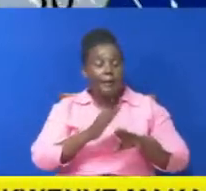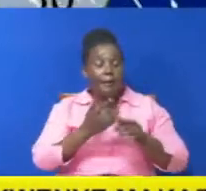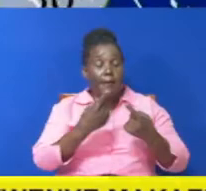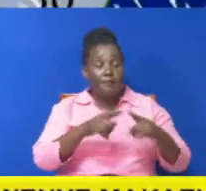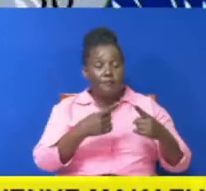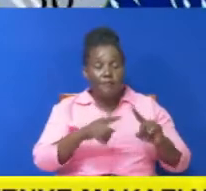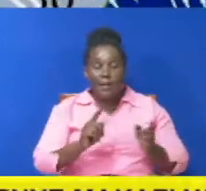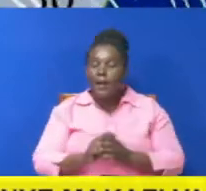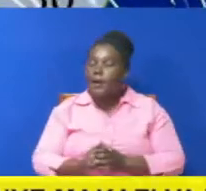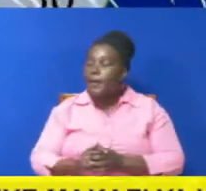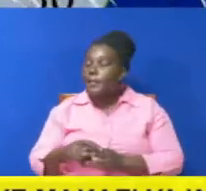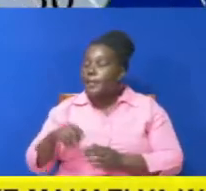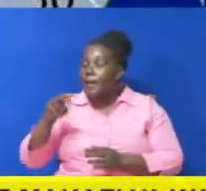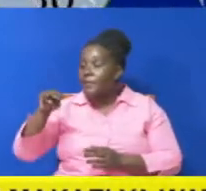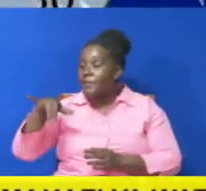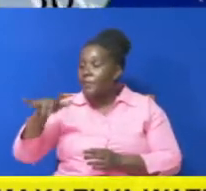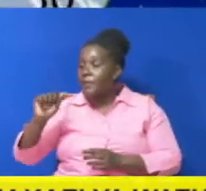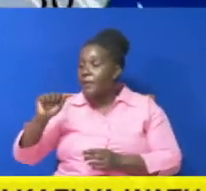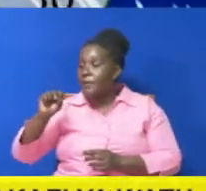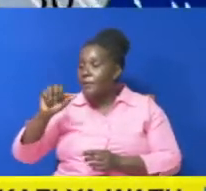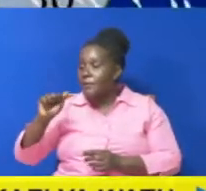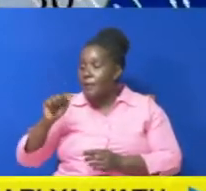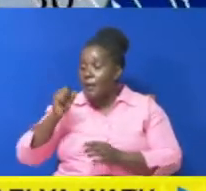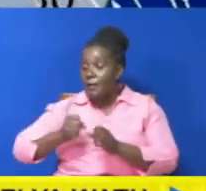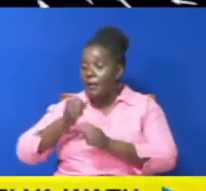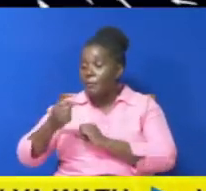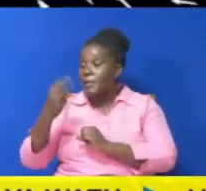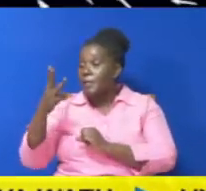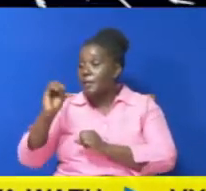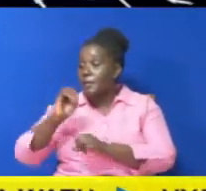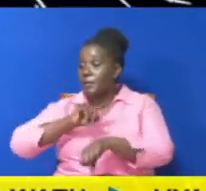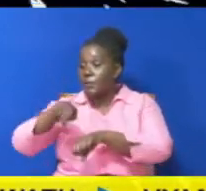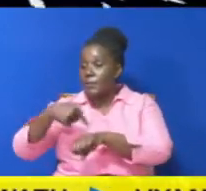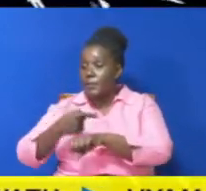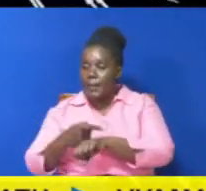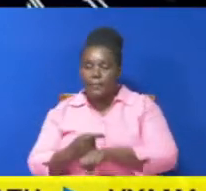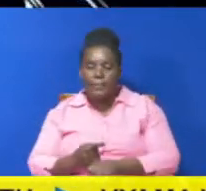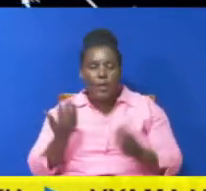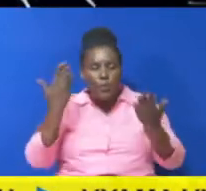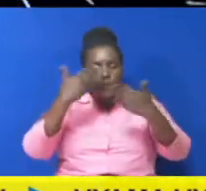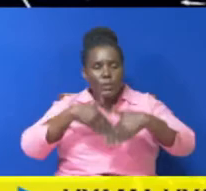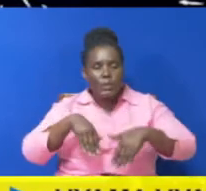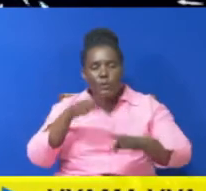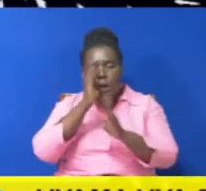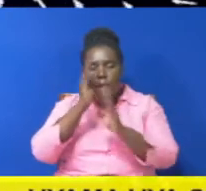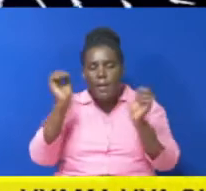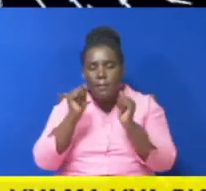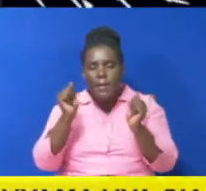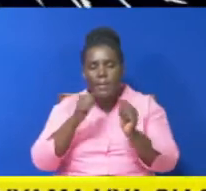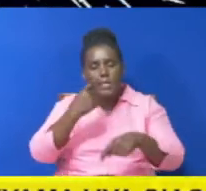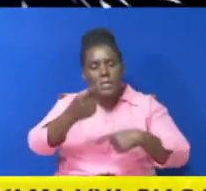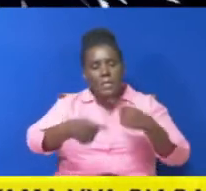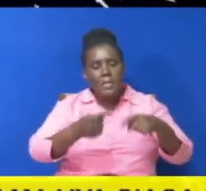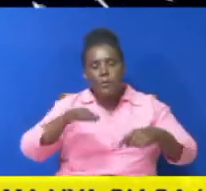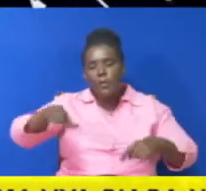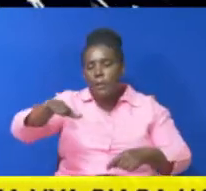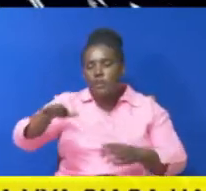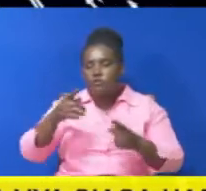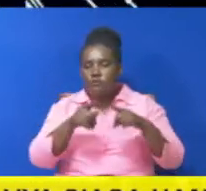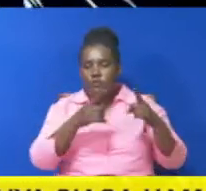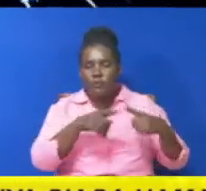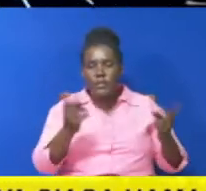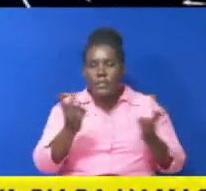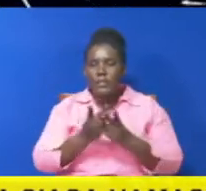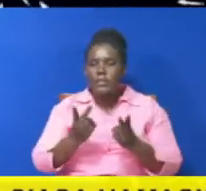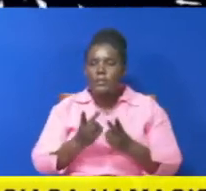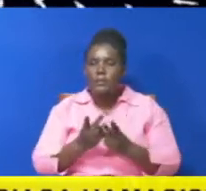unatarajiwa kuvuma kwa kasi ya kilomita 30 kwa saa. Na kwa siku ya leo hali ya baridi bado inatarajiwa kuendelea katika maeneo mbalimbali hapa nchini,